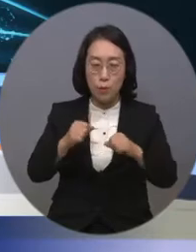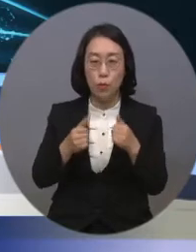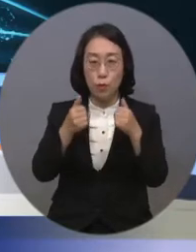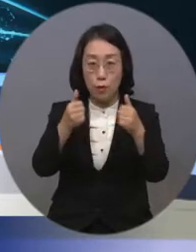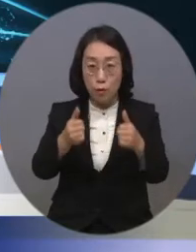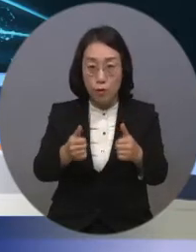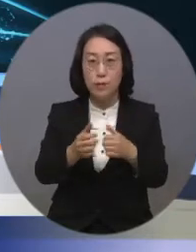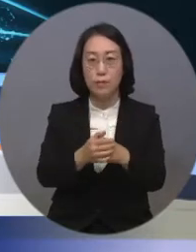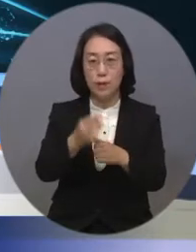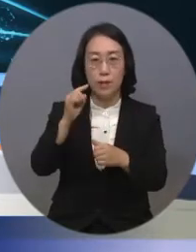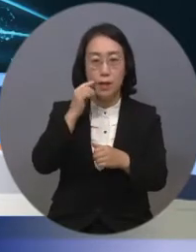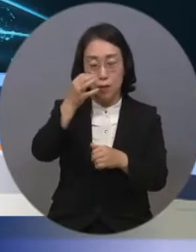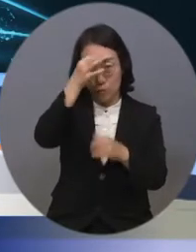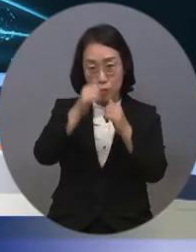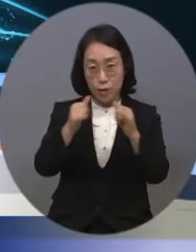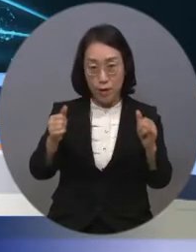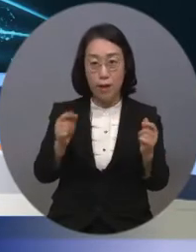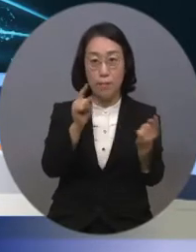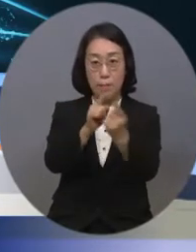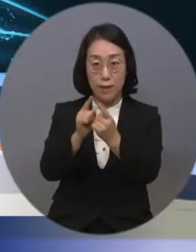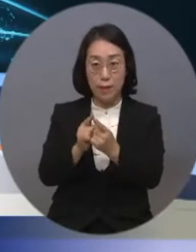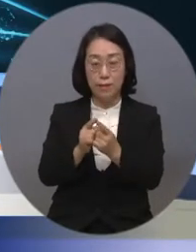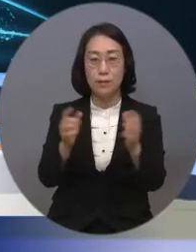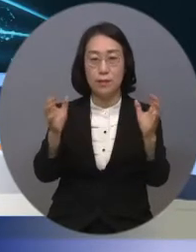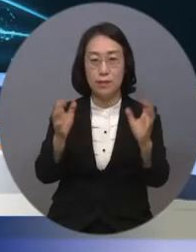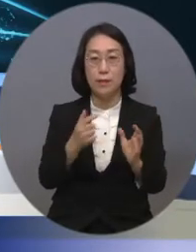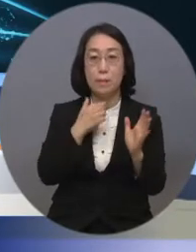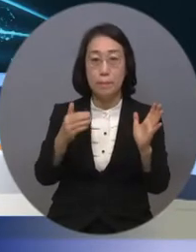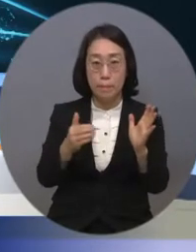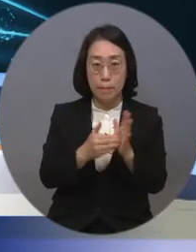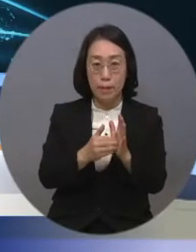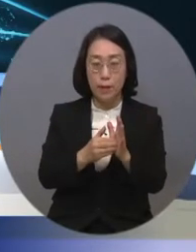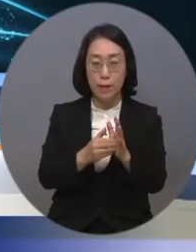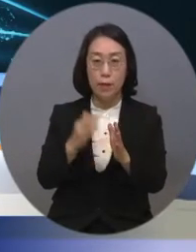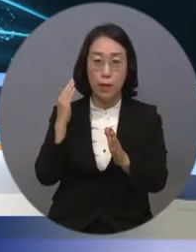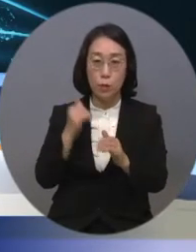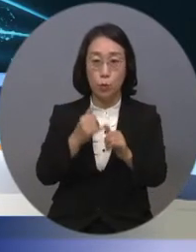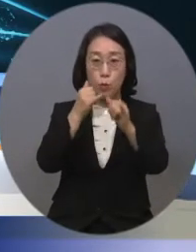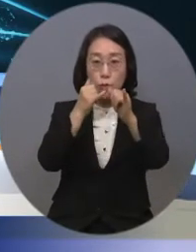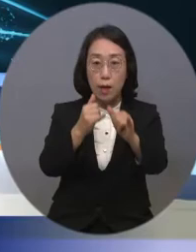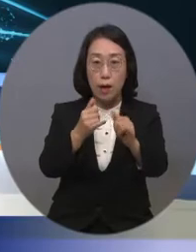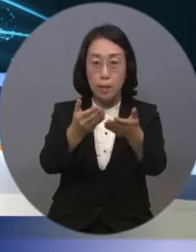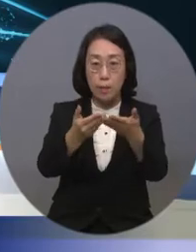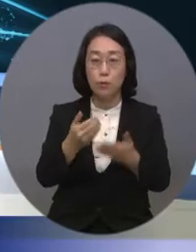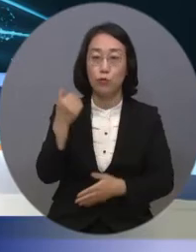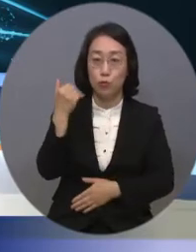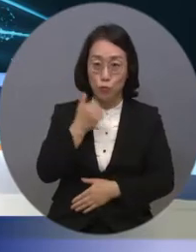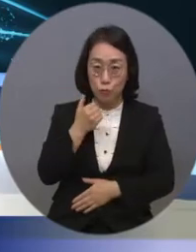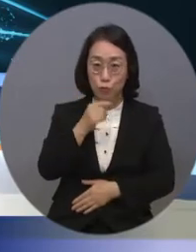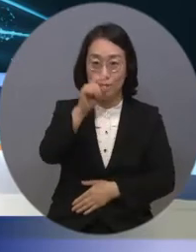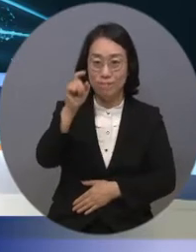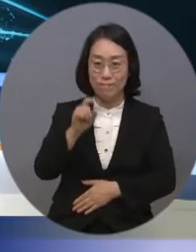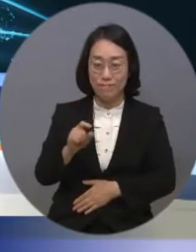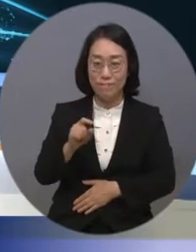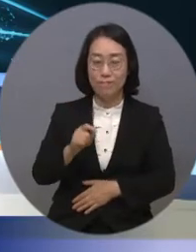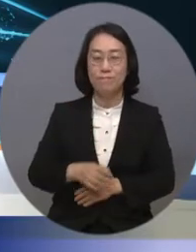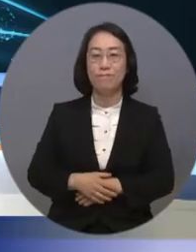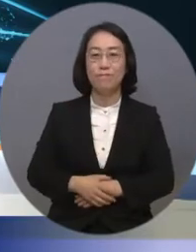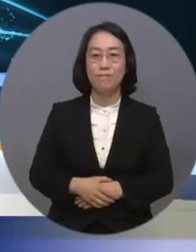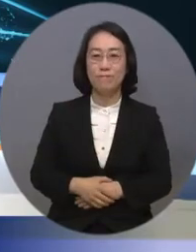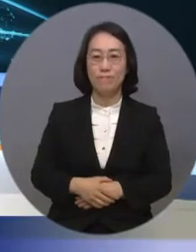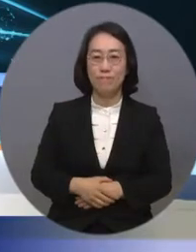자리가 마련됐습니다. 대통령 표창을 받은 영예의 대상의 주인공은 누가 됐을까요? 박성윤 기자가 전합니다.